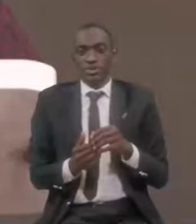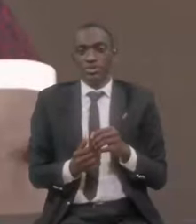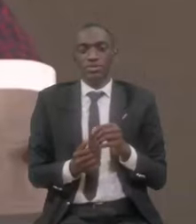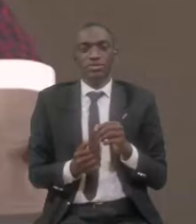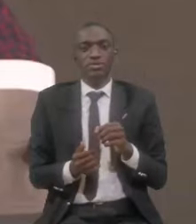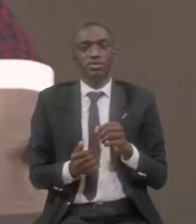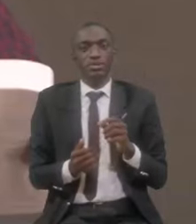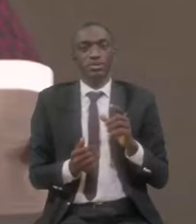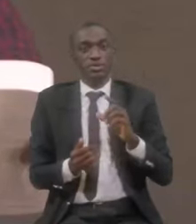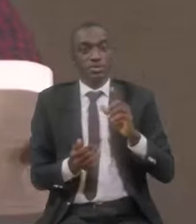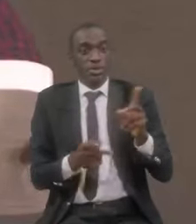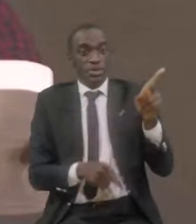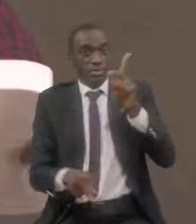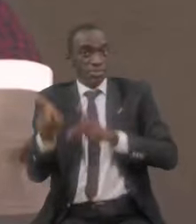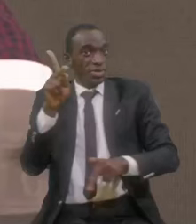Ceux